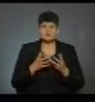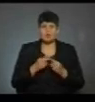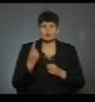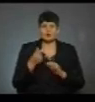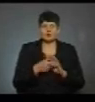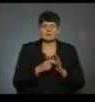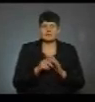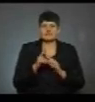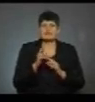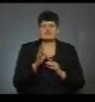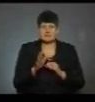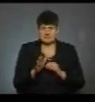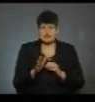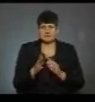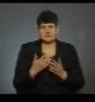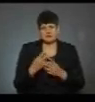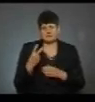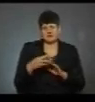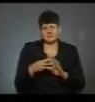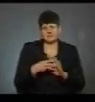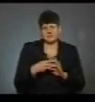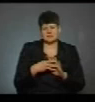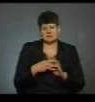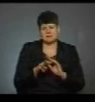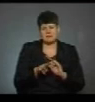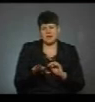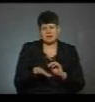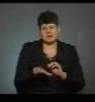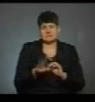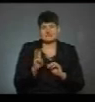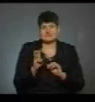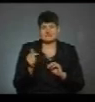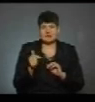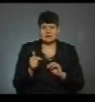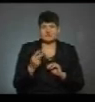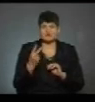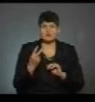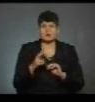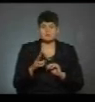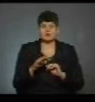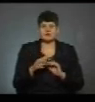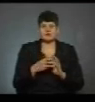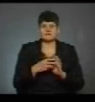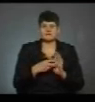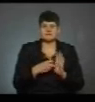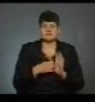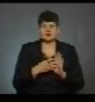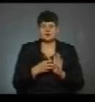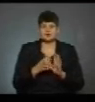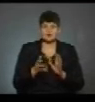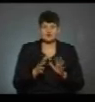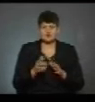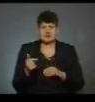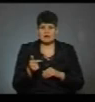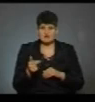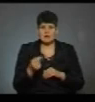однокімнатна квартира, яка складає там 28 метрів, це приблизно 300 гривень, двохкімнатна від 700 до 800 чимось гривень